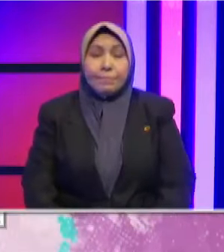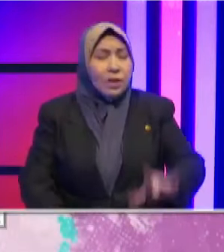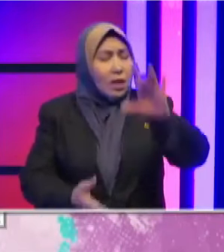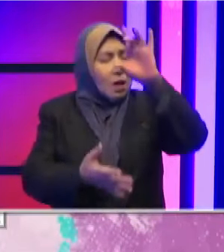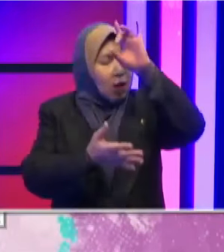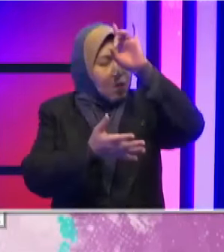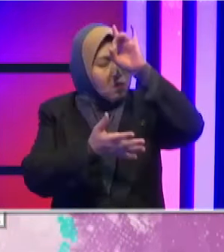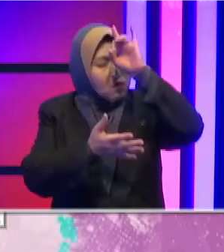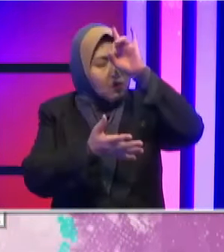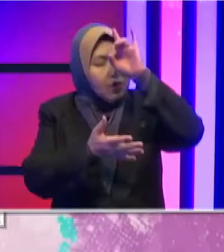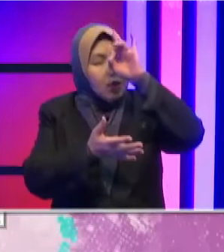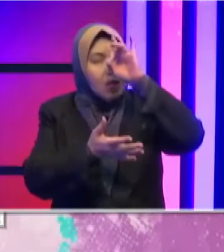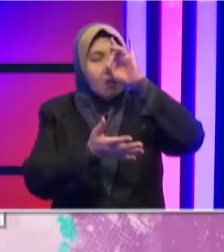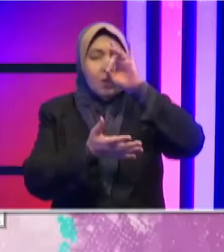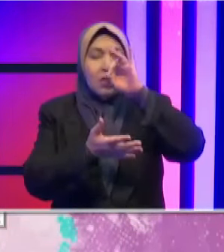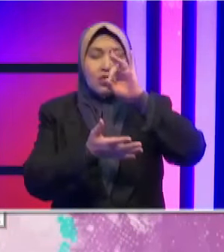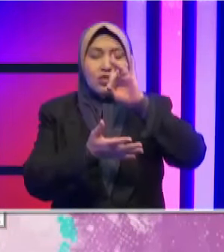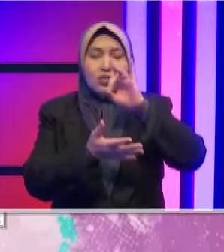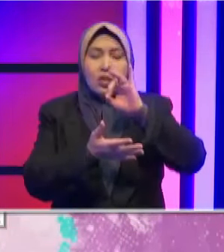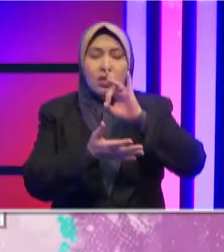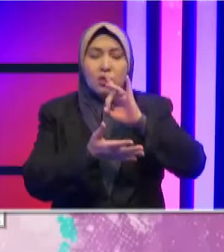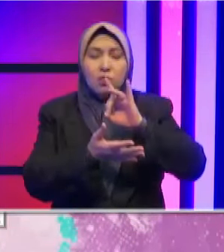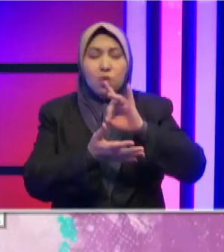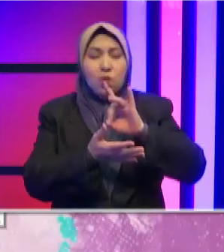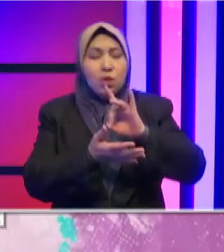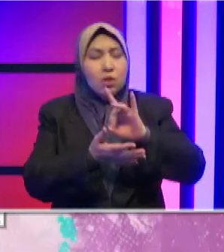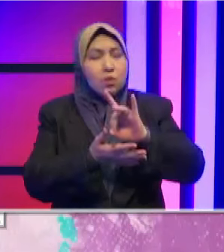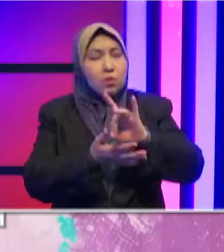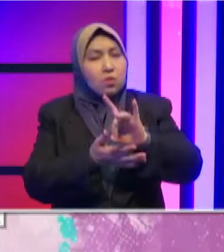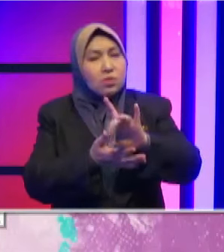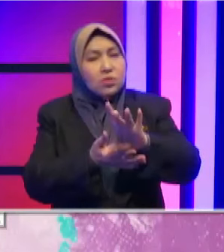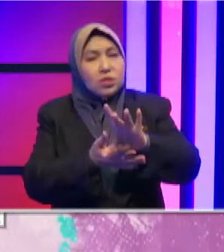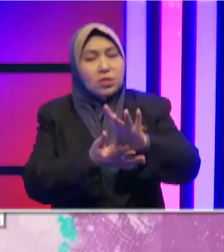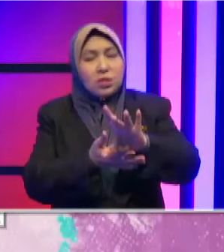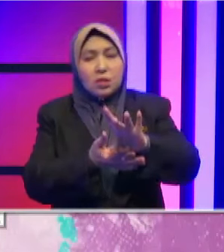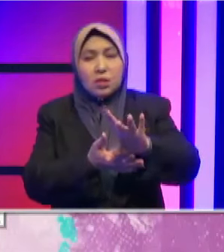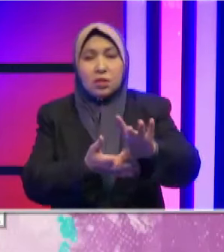kl0 Billahi minas syaiton nirojim